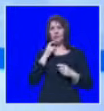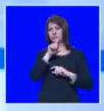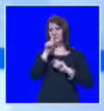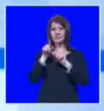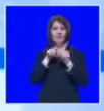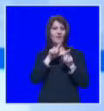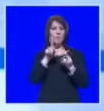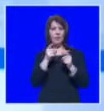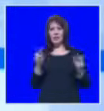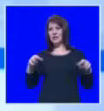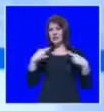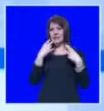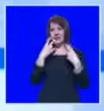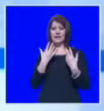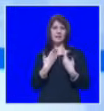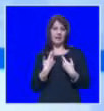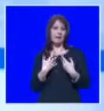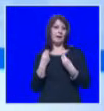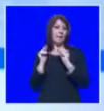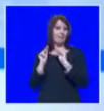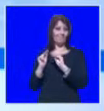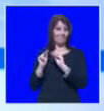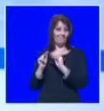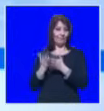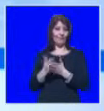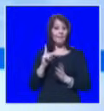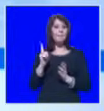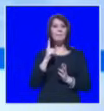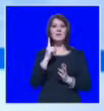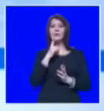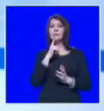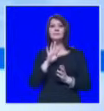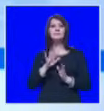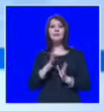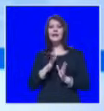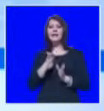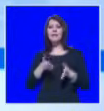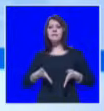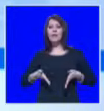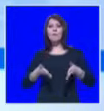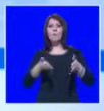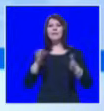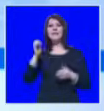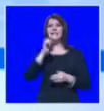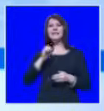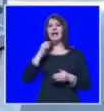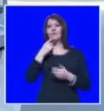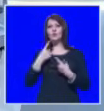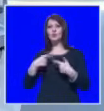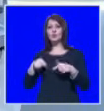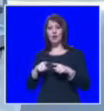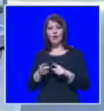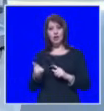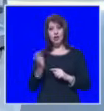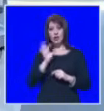които и ние, зрителите, искаме да ви зададем. Първият е, къде сме по пътя за еврозоната? Ще